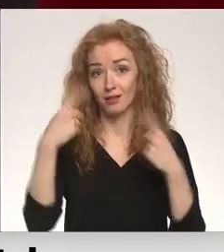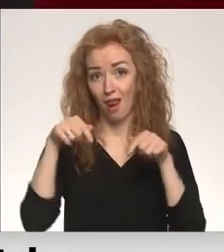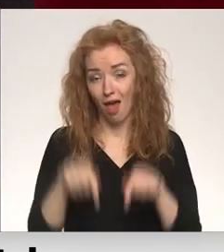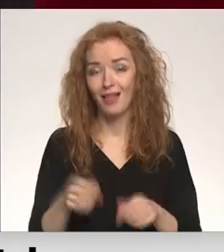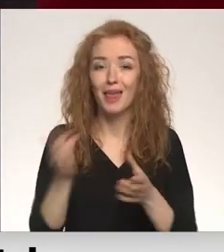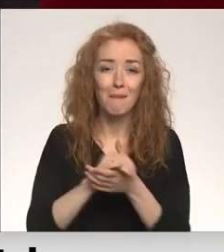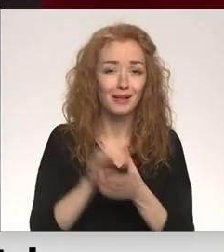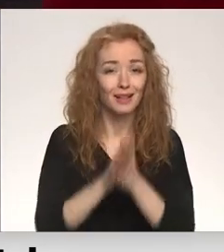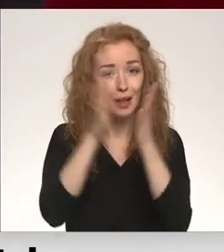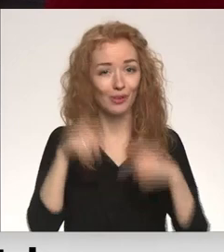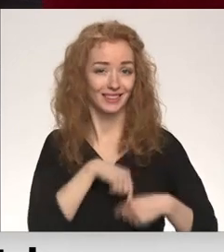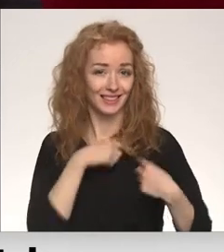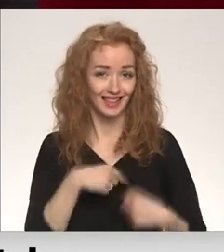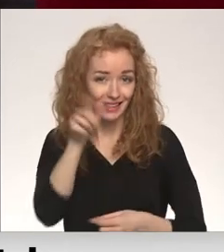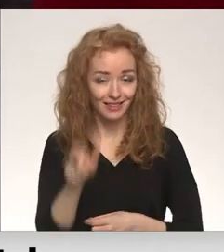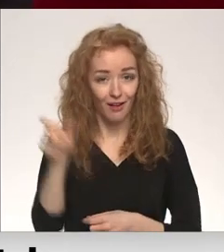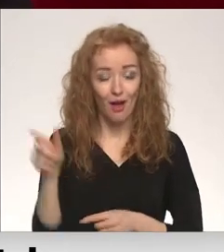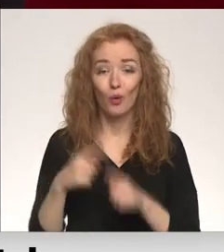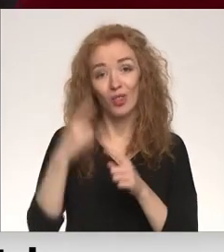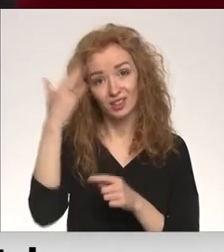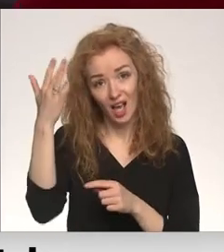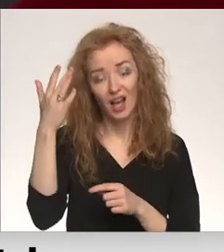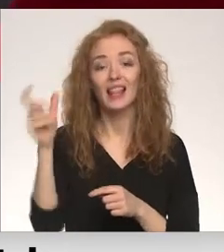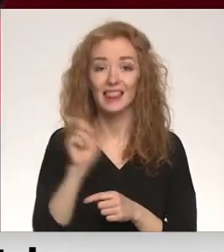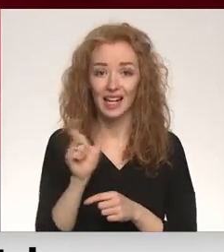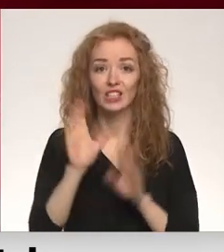ļoti sirsnīgi cilvēki. Viņas cer, ka pavisam drīz varēs